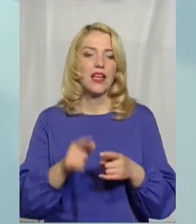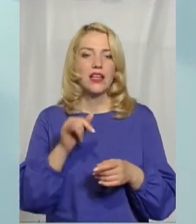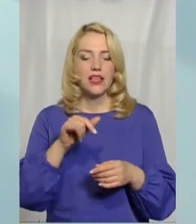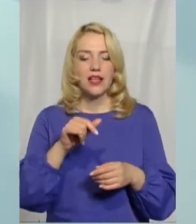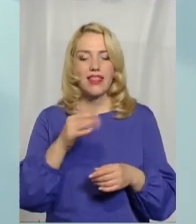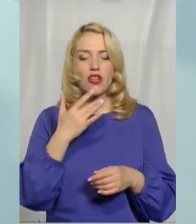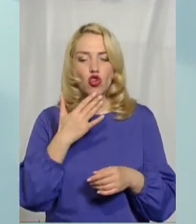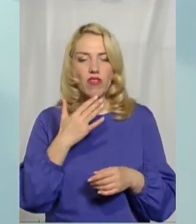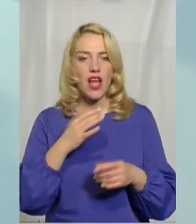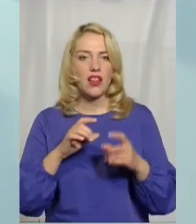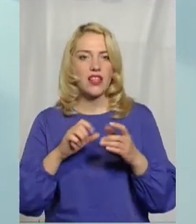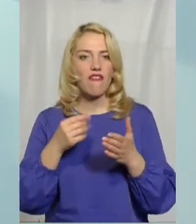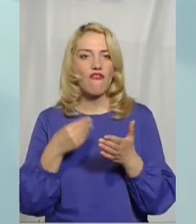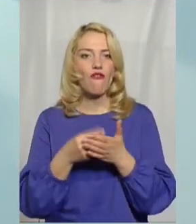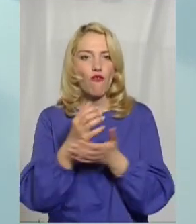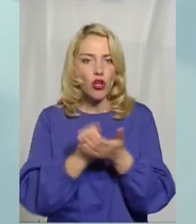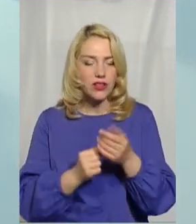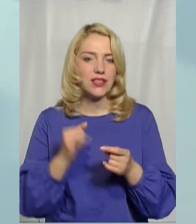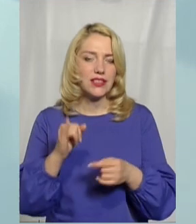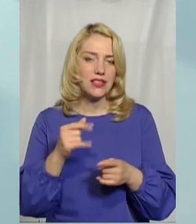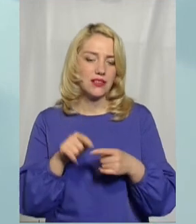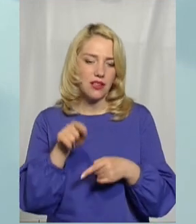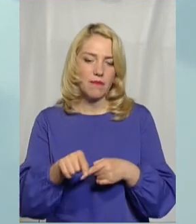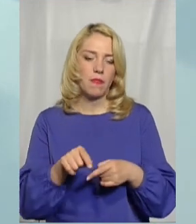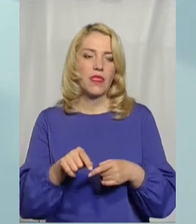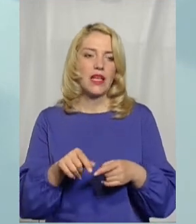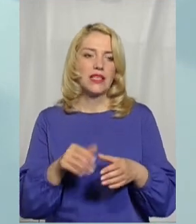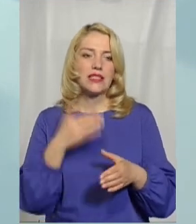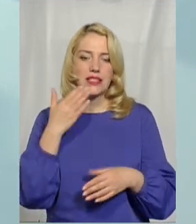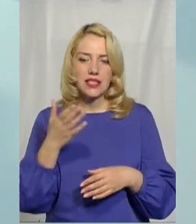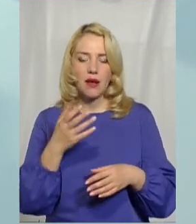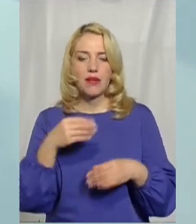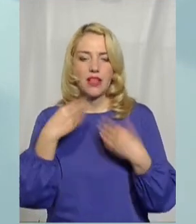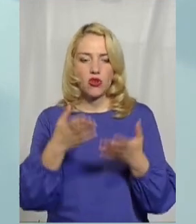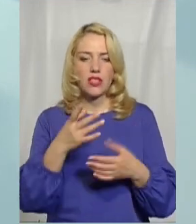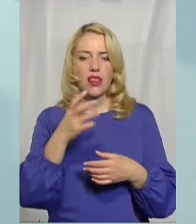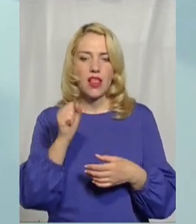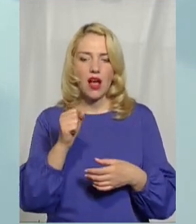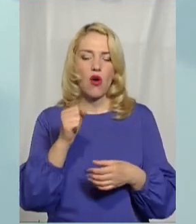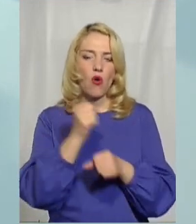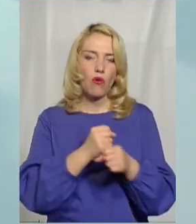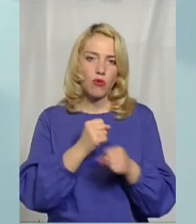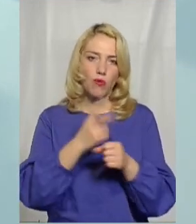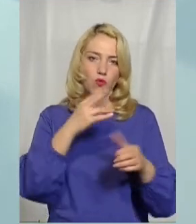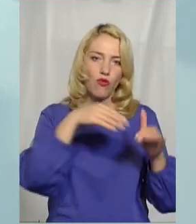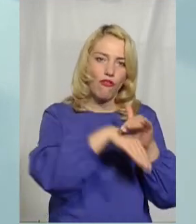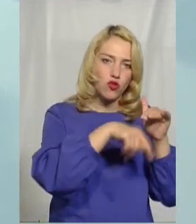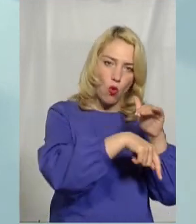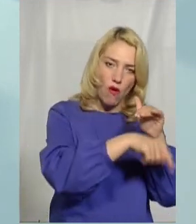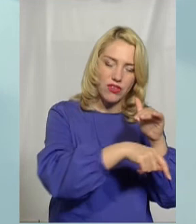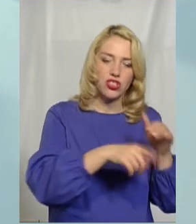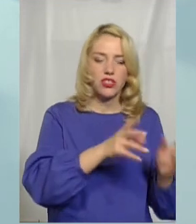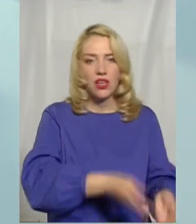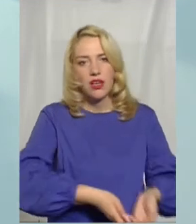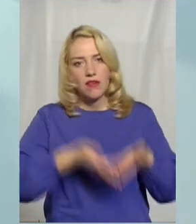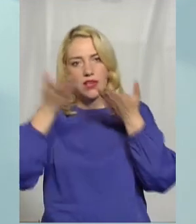документи передаються, даний запит передається на обробку в сховище, підбираються справи, повертаються потім до читального залу, і людина без